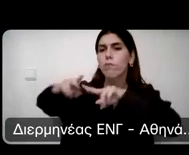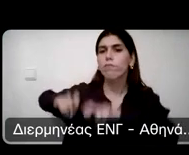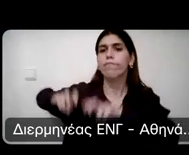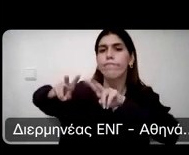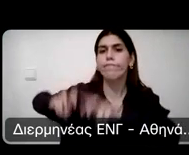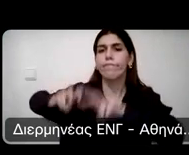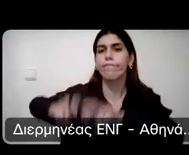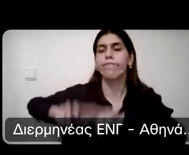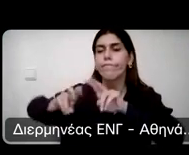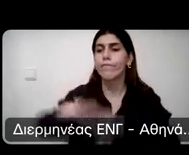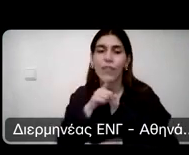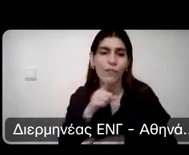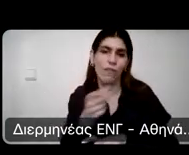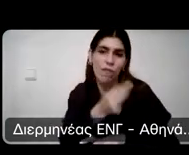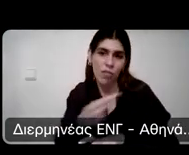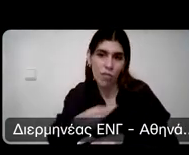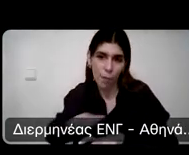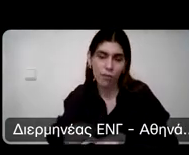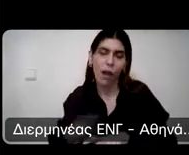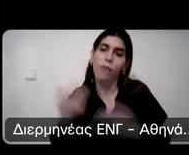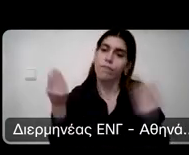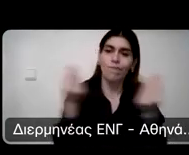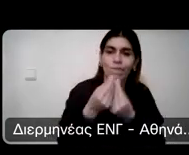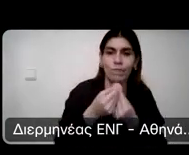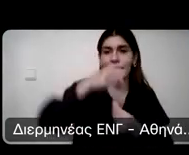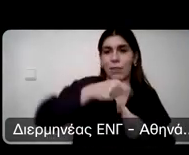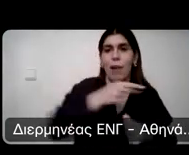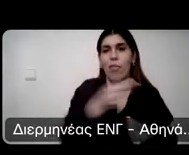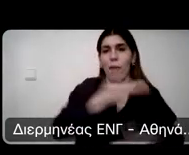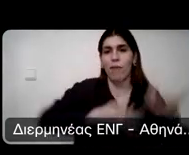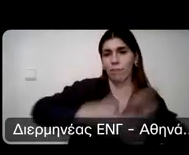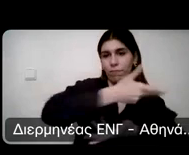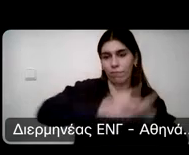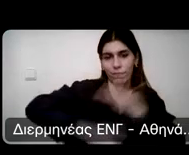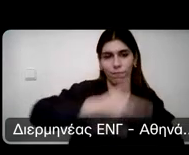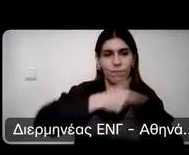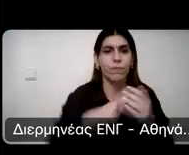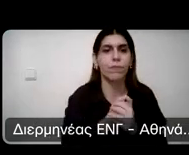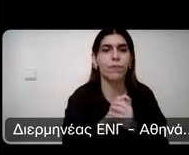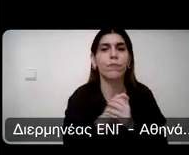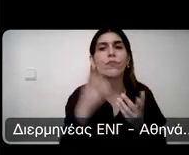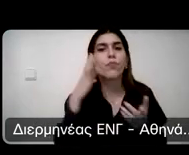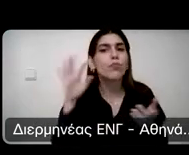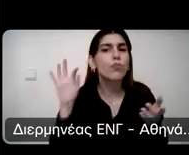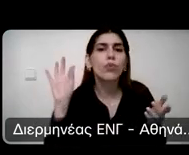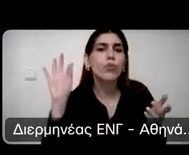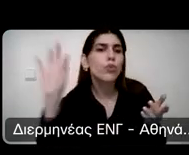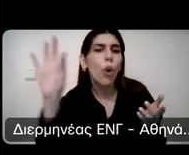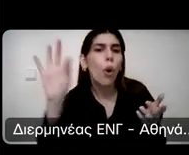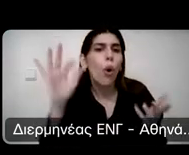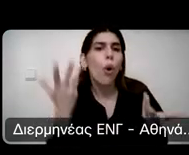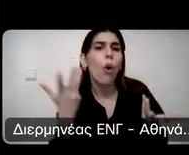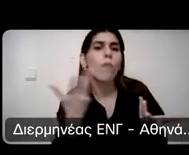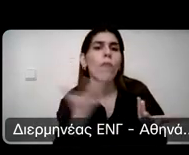θέματα που εμπίπτουν στη γενική θεματική. Για την καλύτερη πρόσληψη, οι σύντομες εισηγήσεις εντάχθηκαν